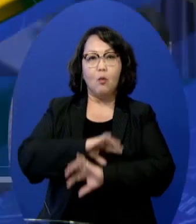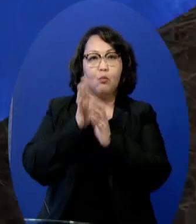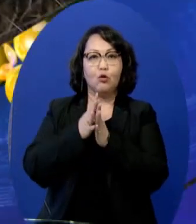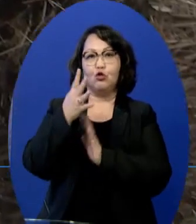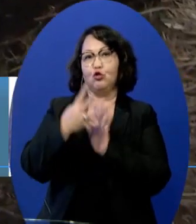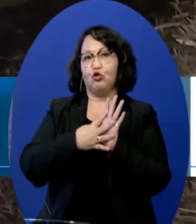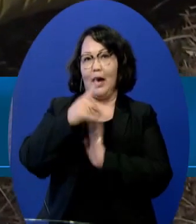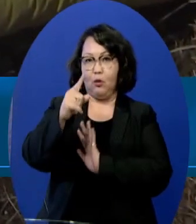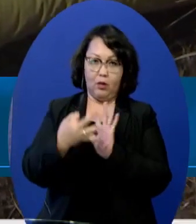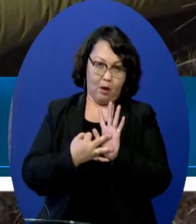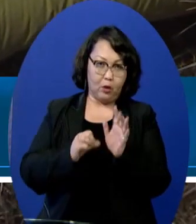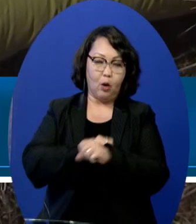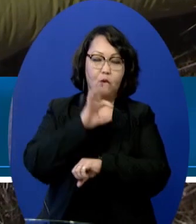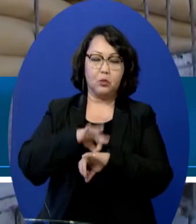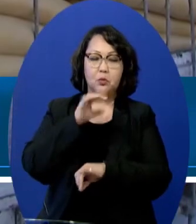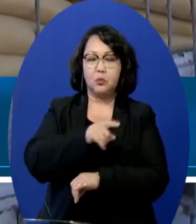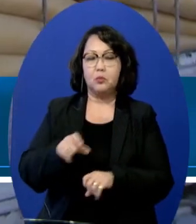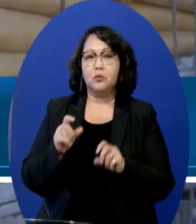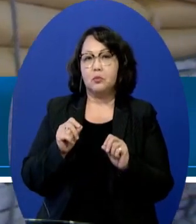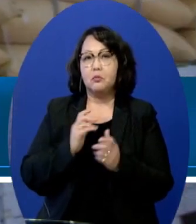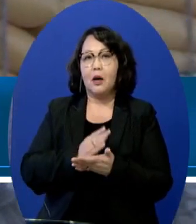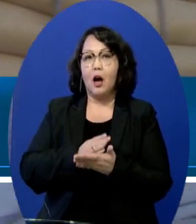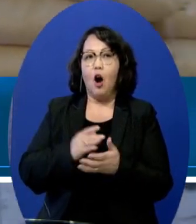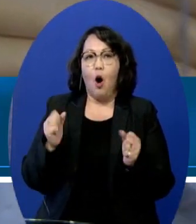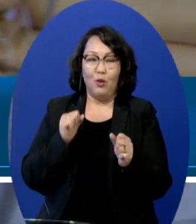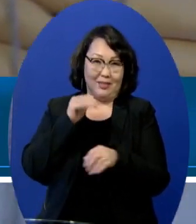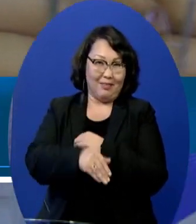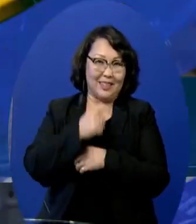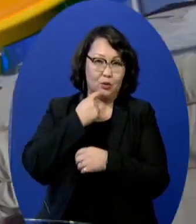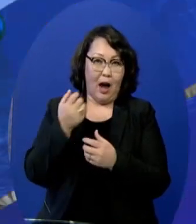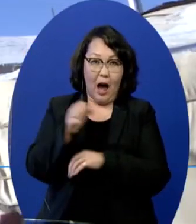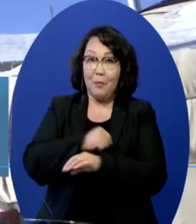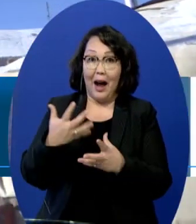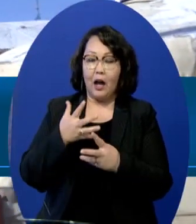хүрэлээ. Өвөлжил хүндэрсэн аймаг сумдад тусламжийн өвс тэжээл хүргэн.